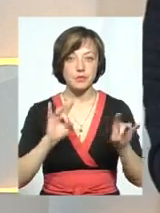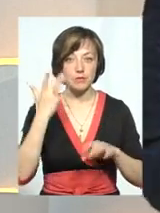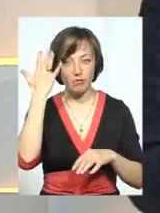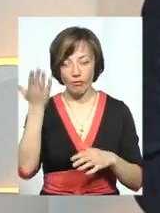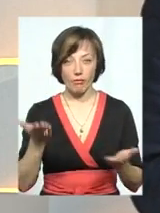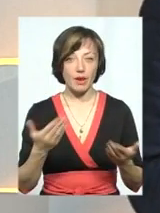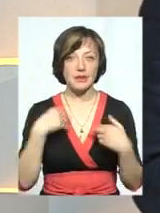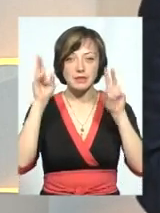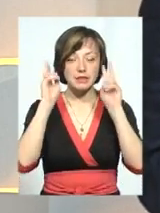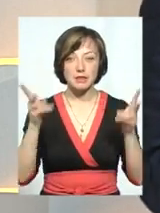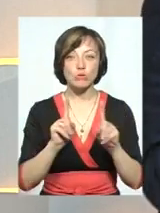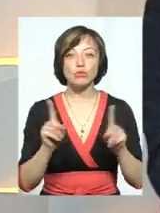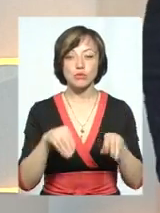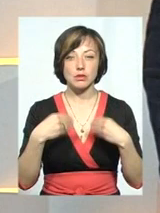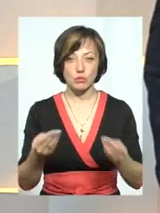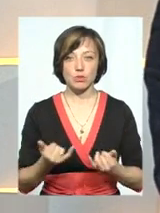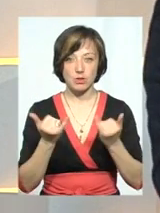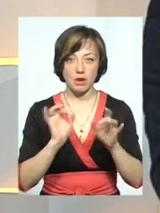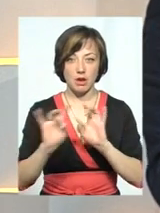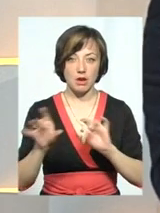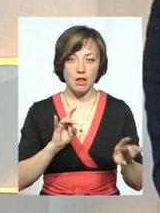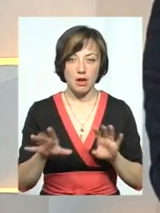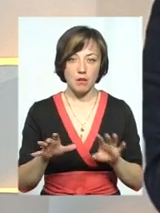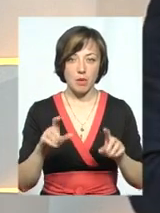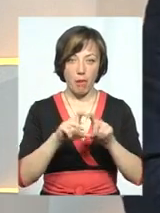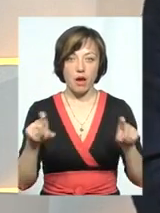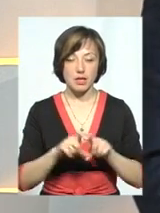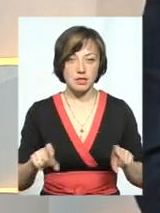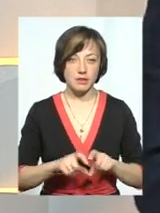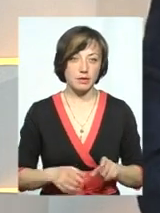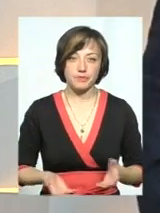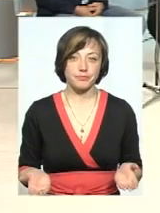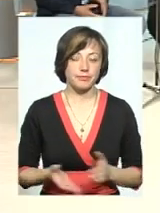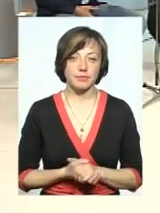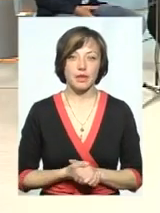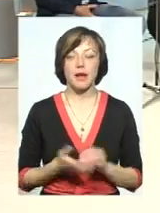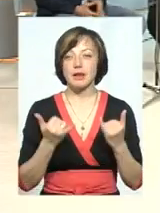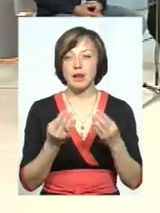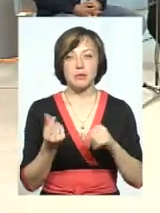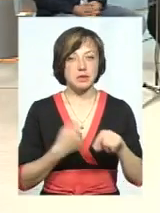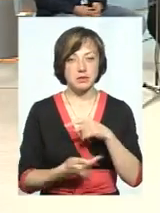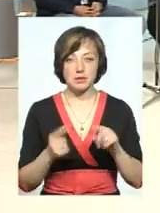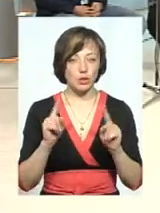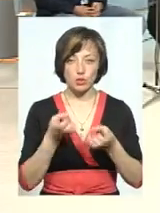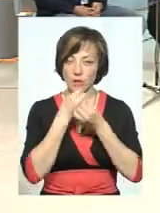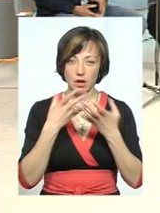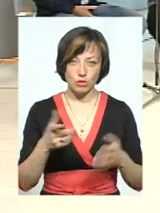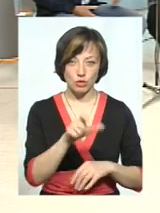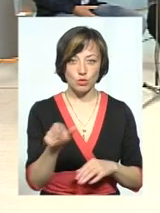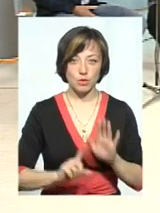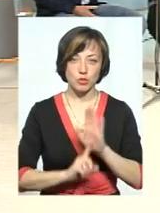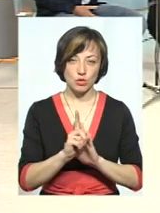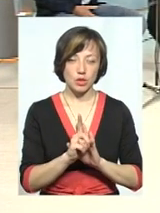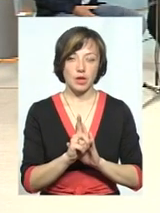цілях, я не знаю, що вони дадуть для рекламним агентствам. Тому це для бізнесу також не дуже гарно, що люди